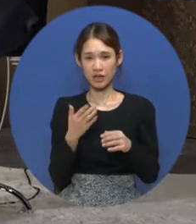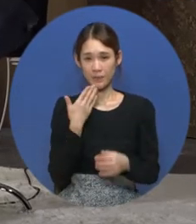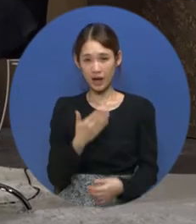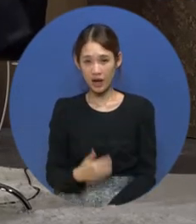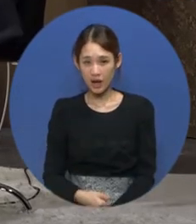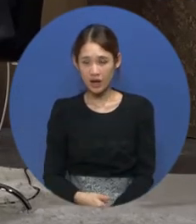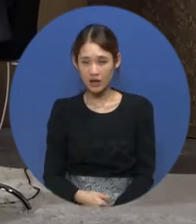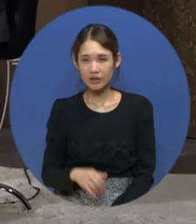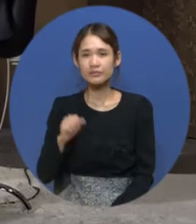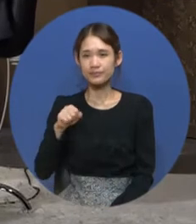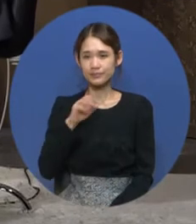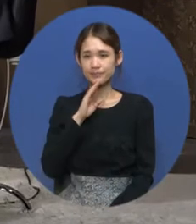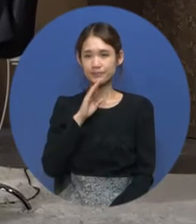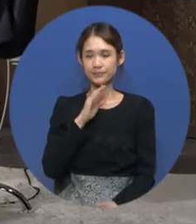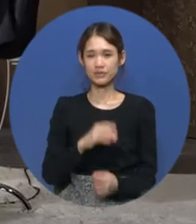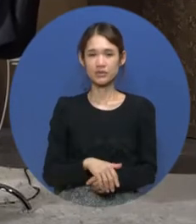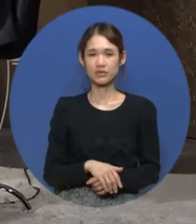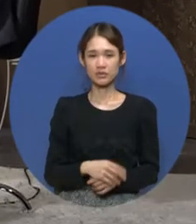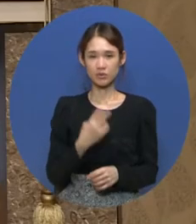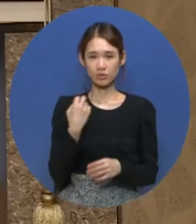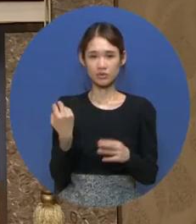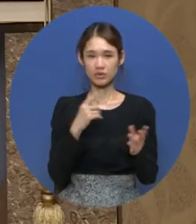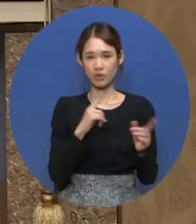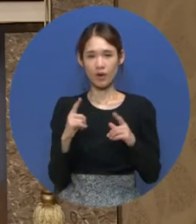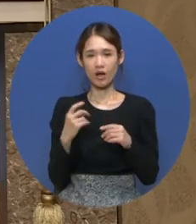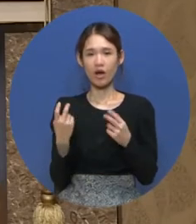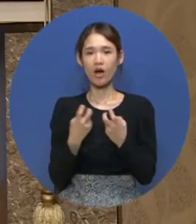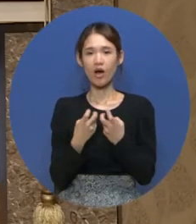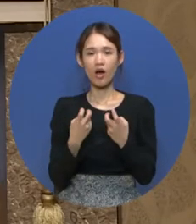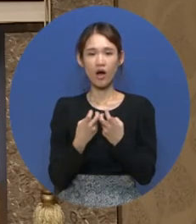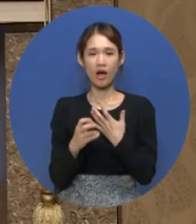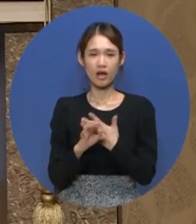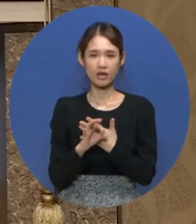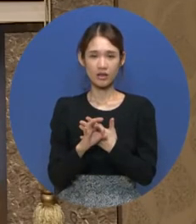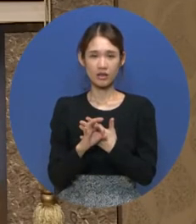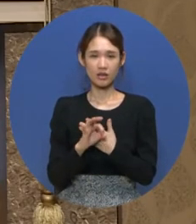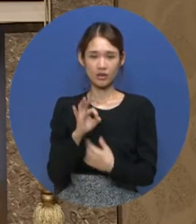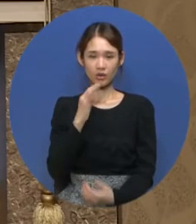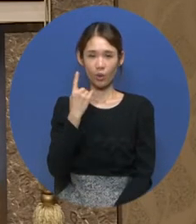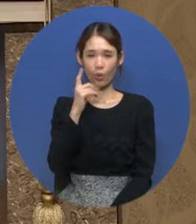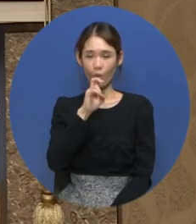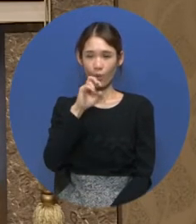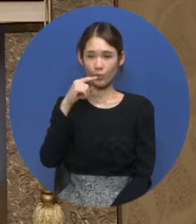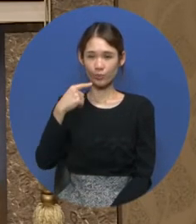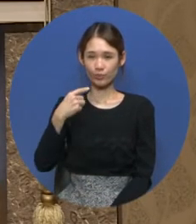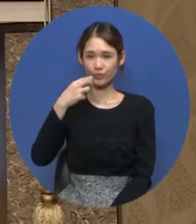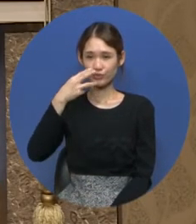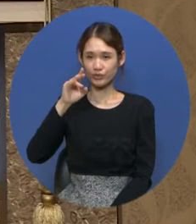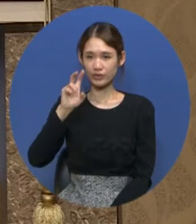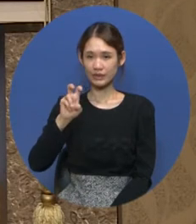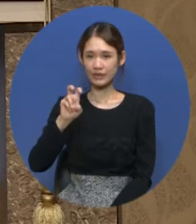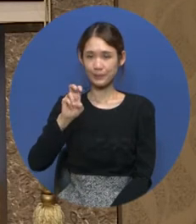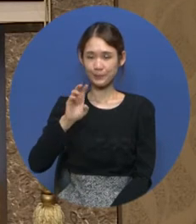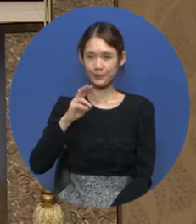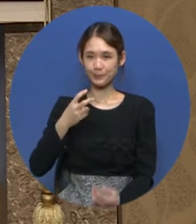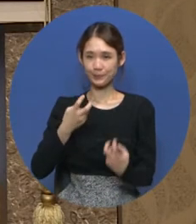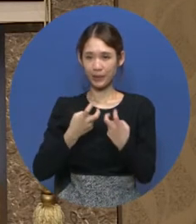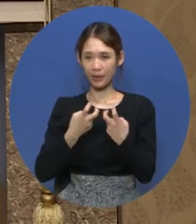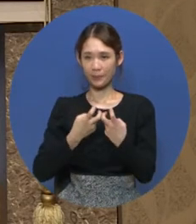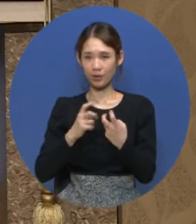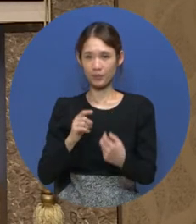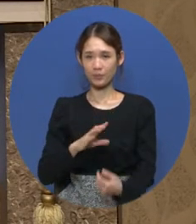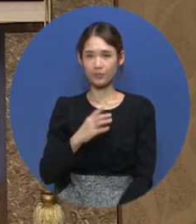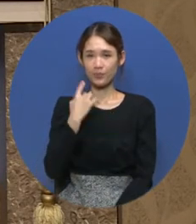내년에 어떻게 어 호흡 짤은 어떻게 하냐면 요 음모 림 법이라고 그래서 우리가 수립 어 위 보호